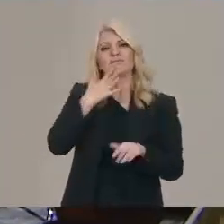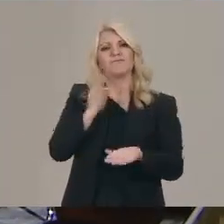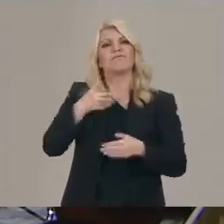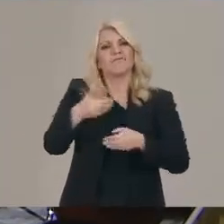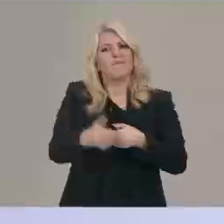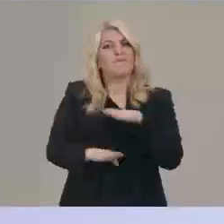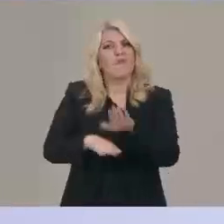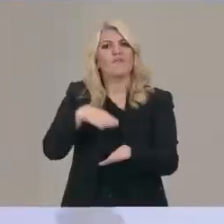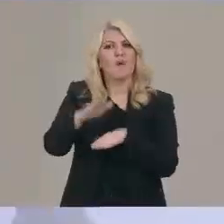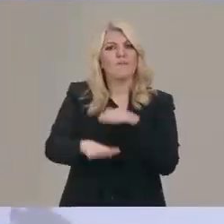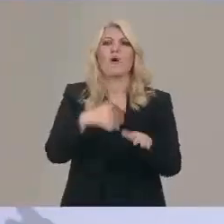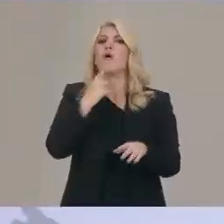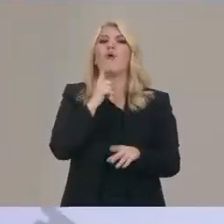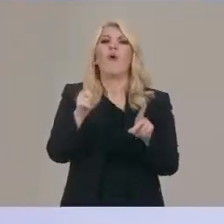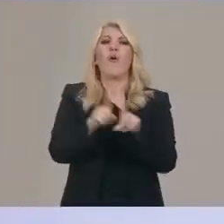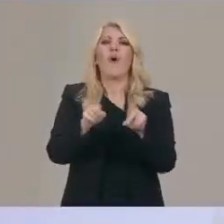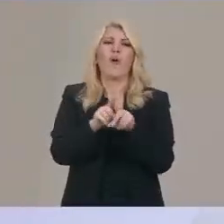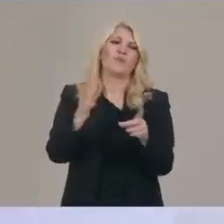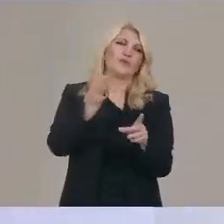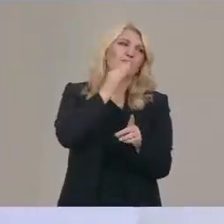φορά, από το χωράφι στο ράφι.